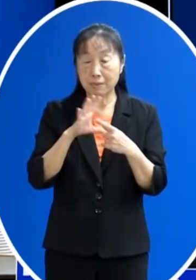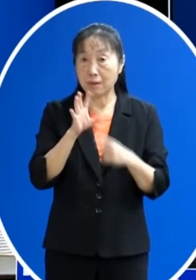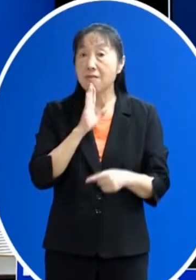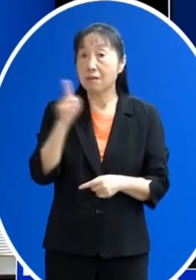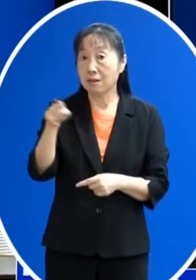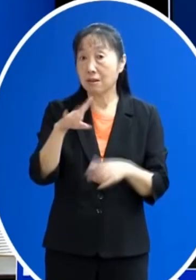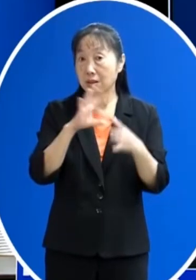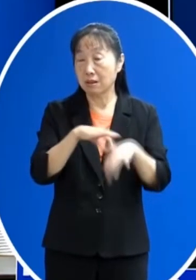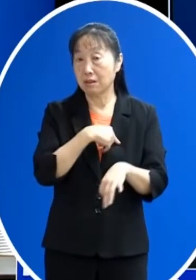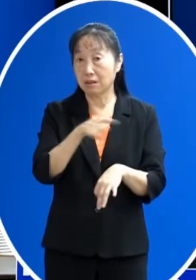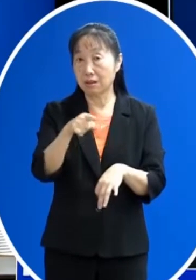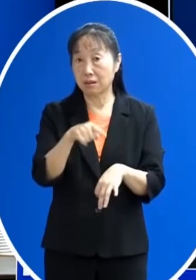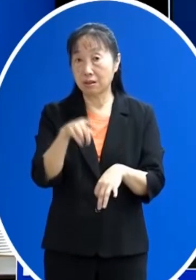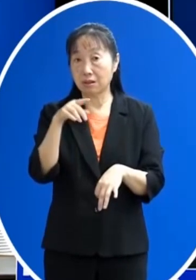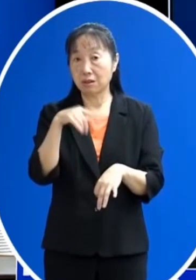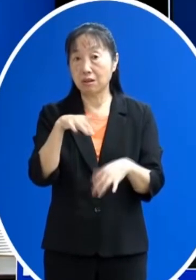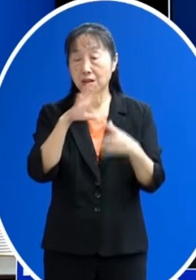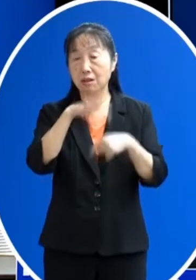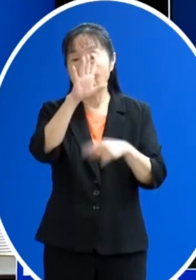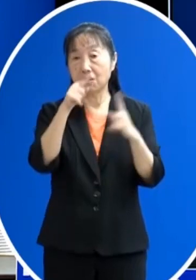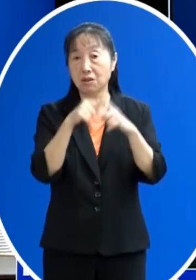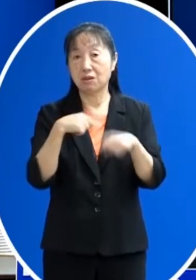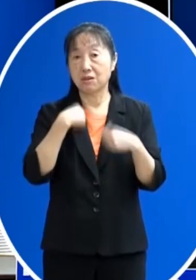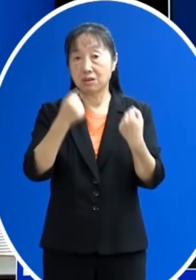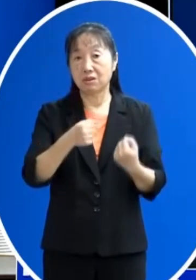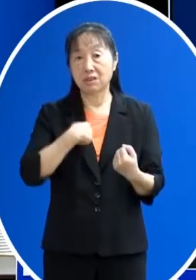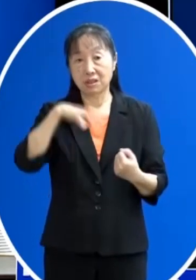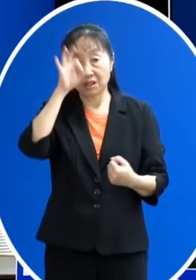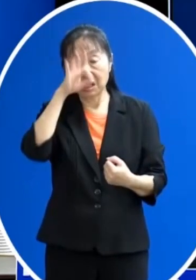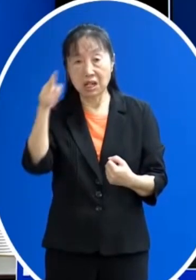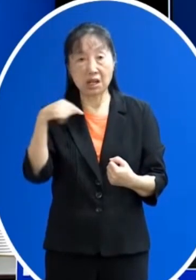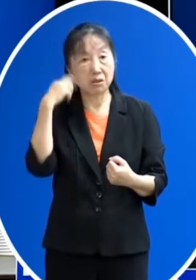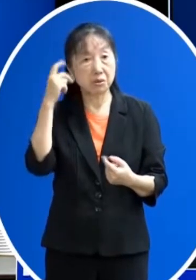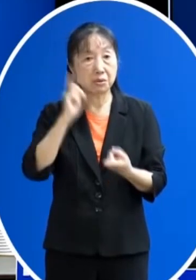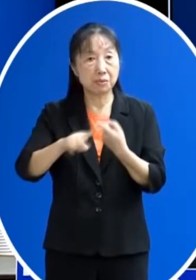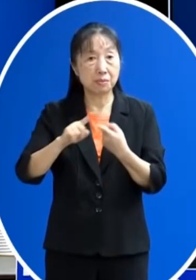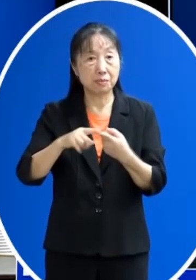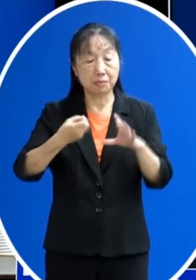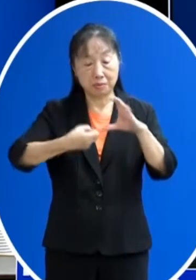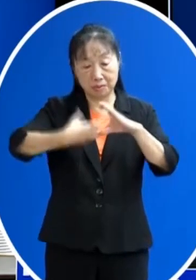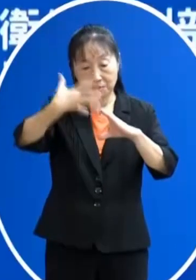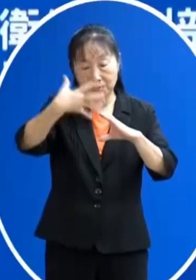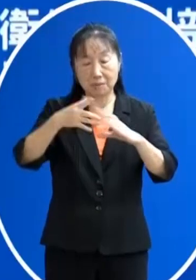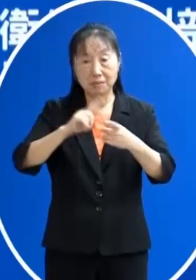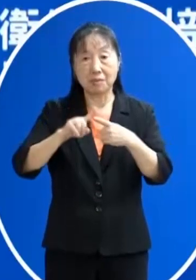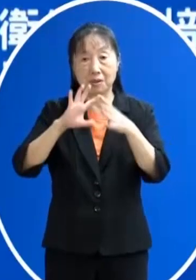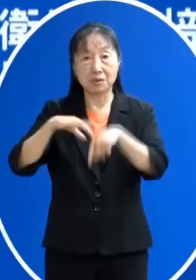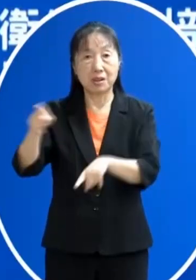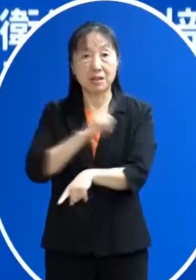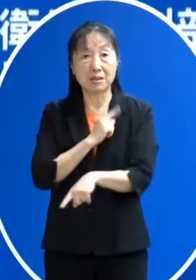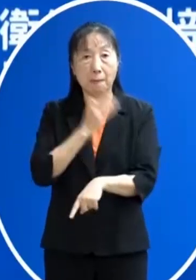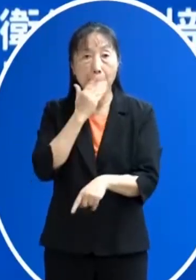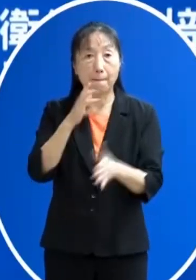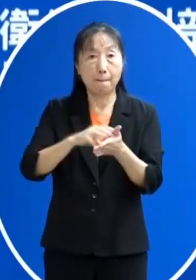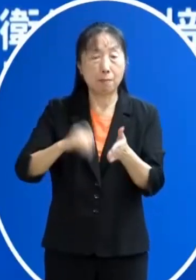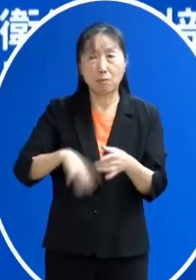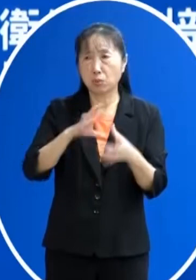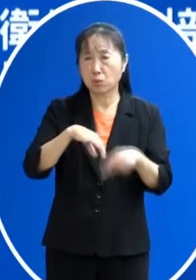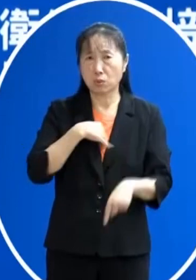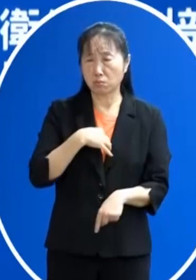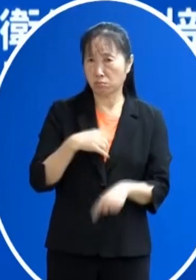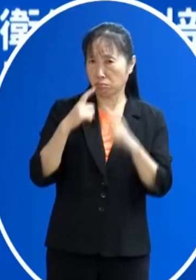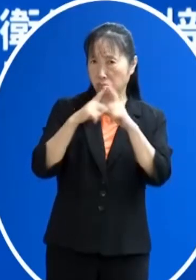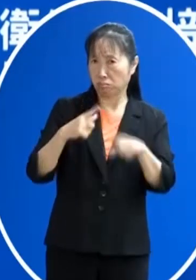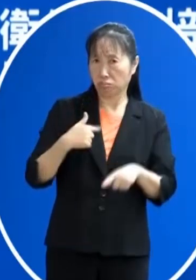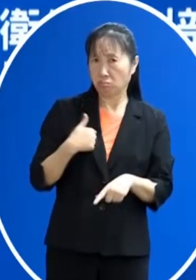部不想看到的资讯，被施压才会下架？想请教指挥官的回应，谢谢。 首先我不知道他下架了